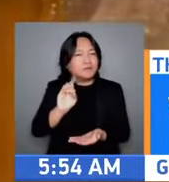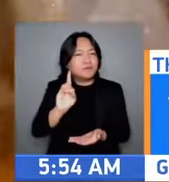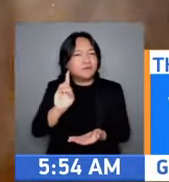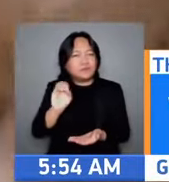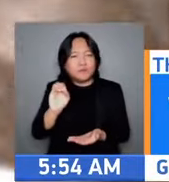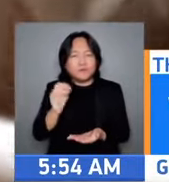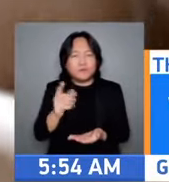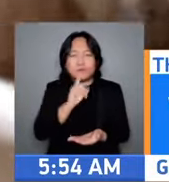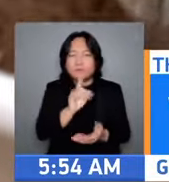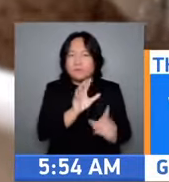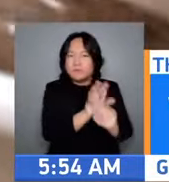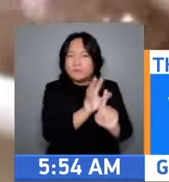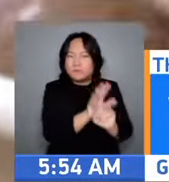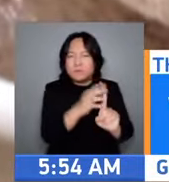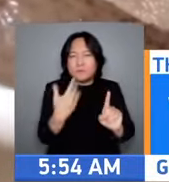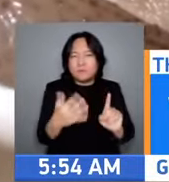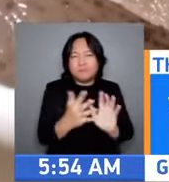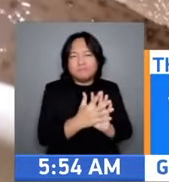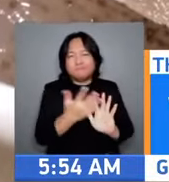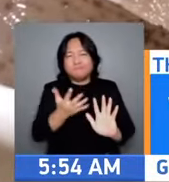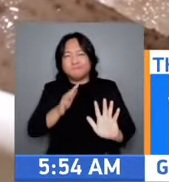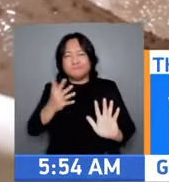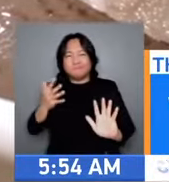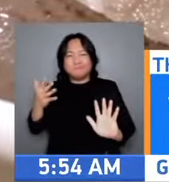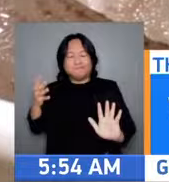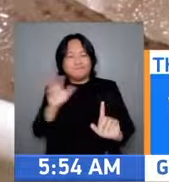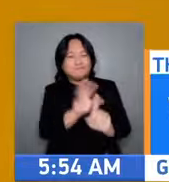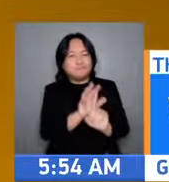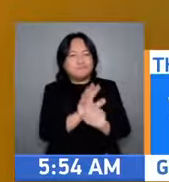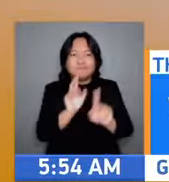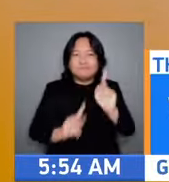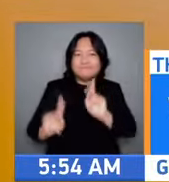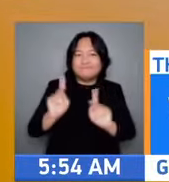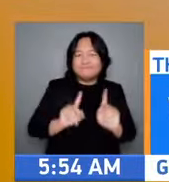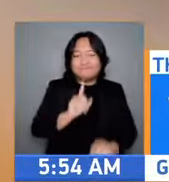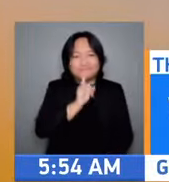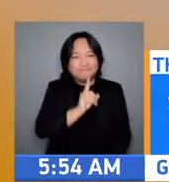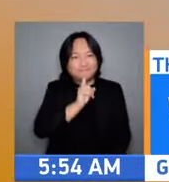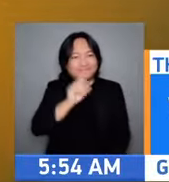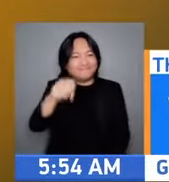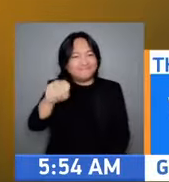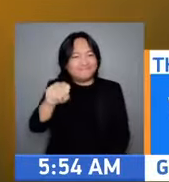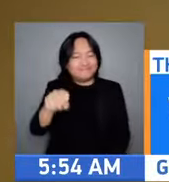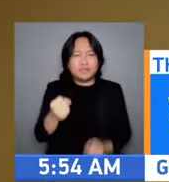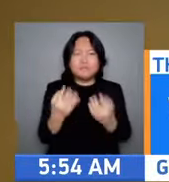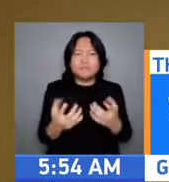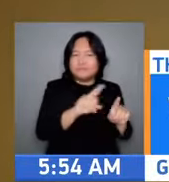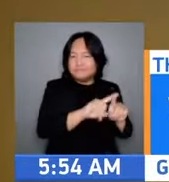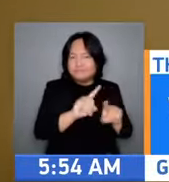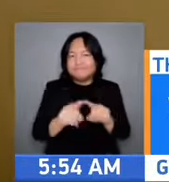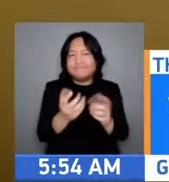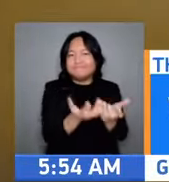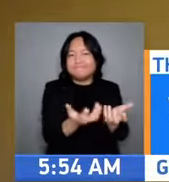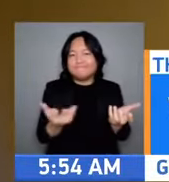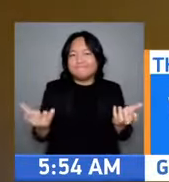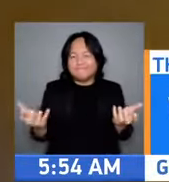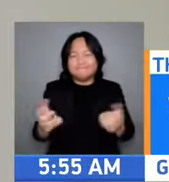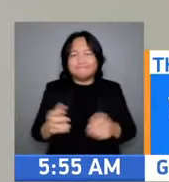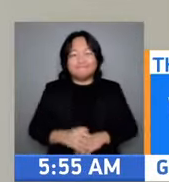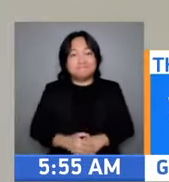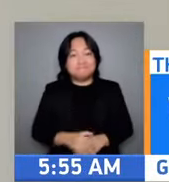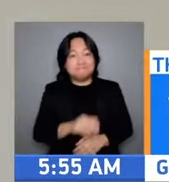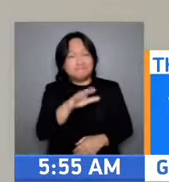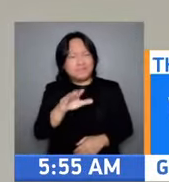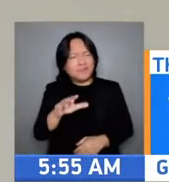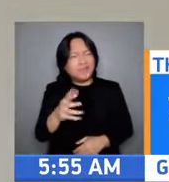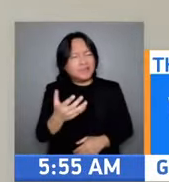kanilang kare-kare. And yes, marami silang ino-offer dito. At syempre, aalamin natin mamaya kung ano ba yung